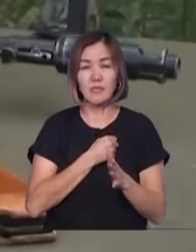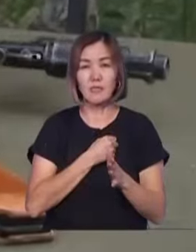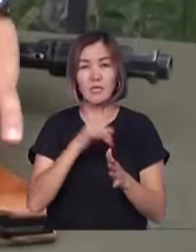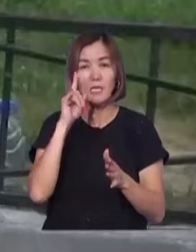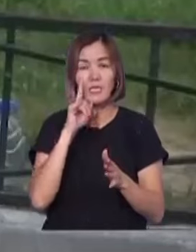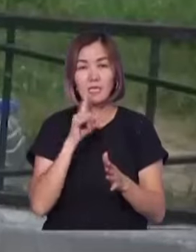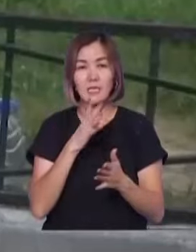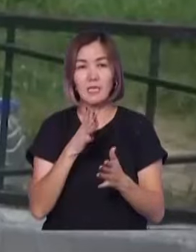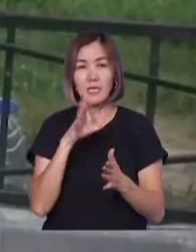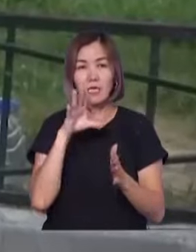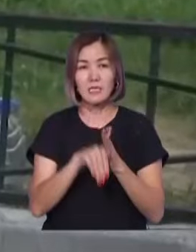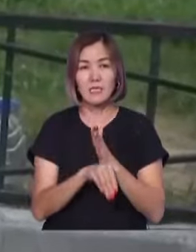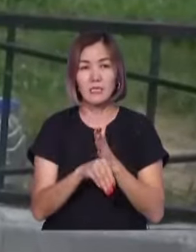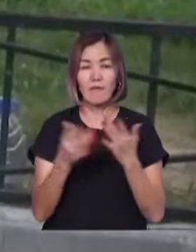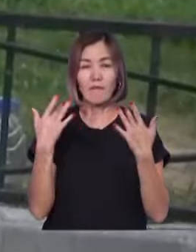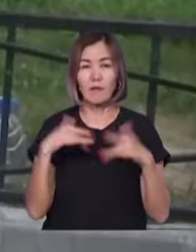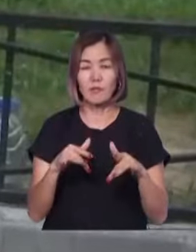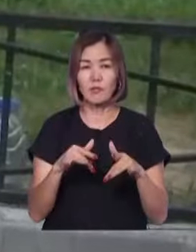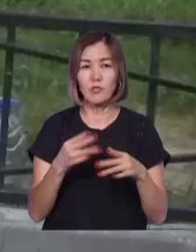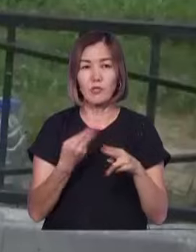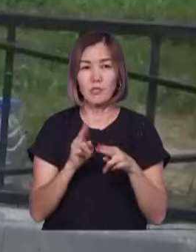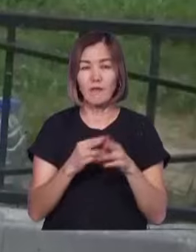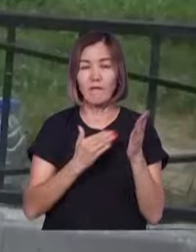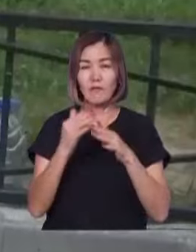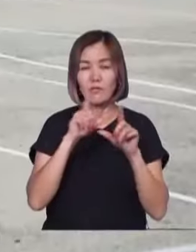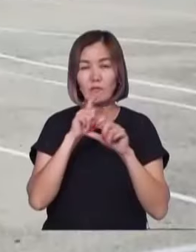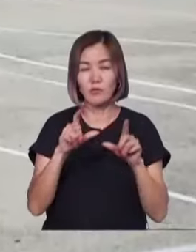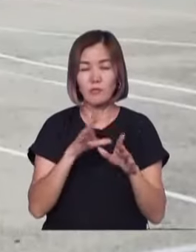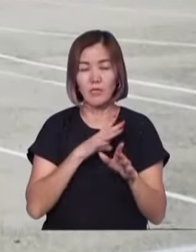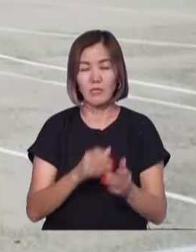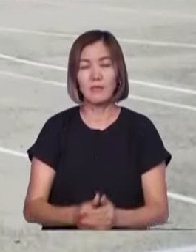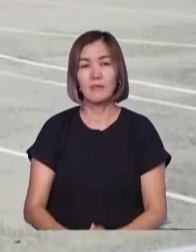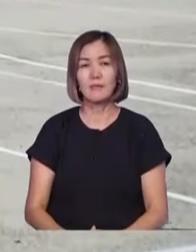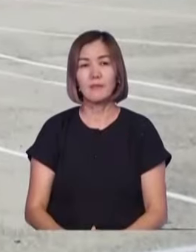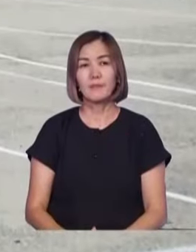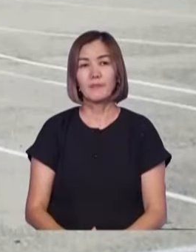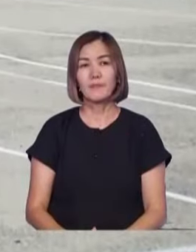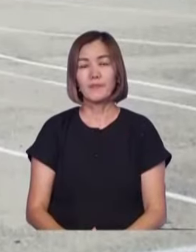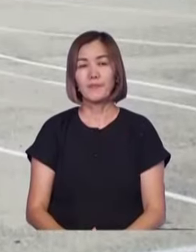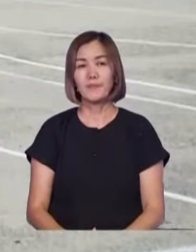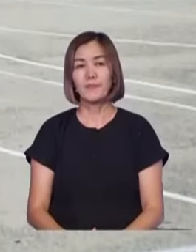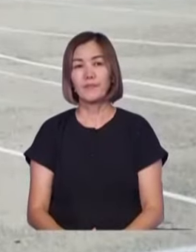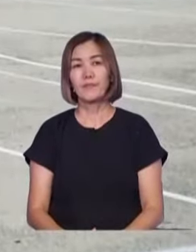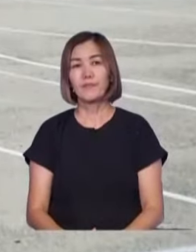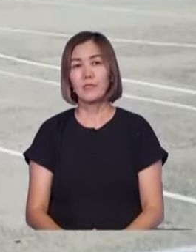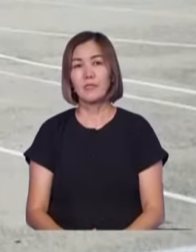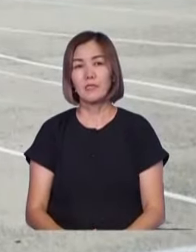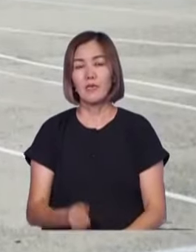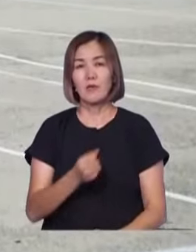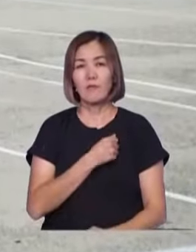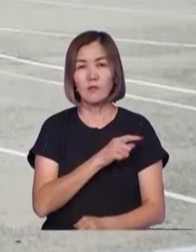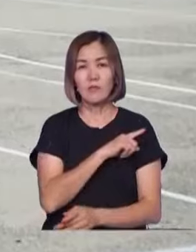Казахстана состоит из выпускников данного высшего военного учебного заведения с войсковой части